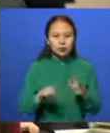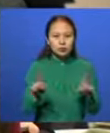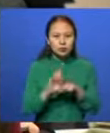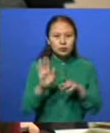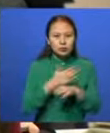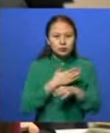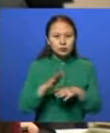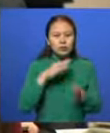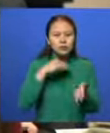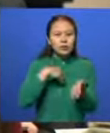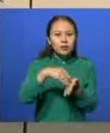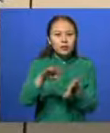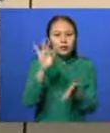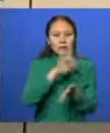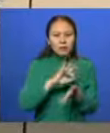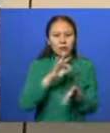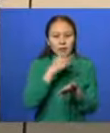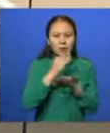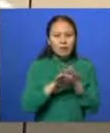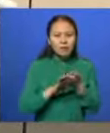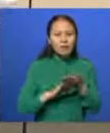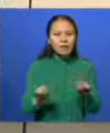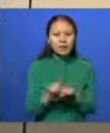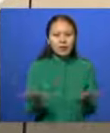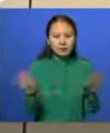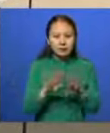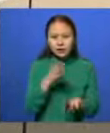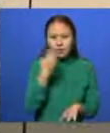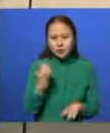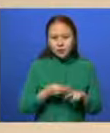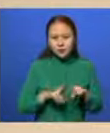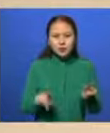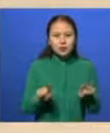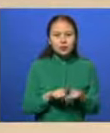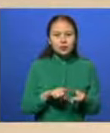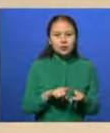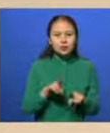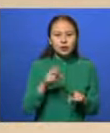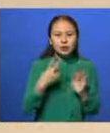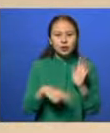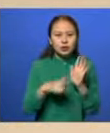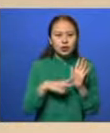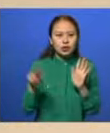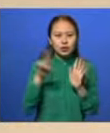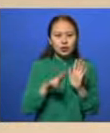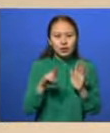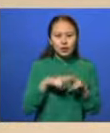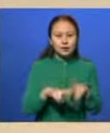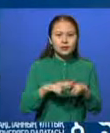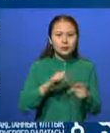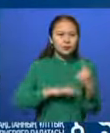Бұдан бөлек мемлекеттік сатып алуларға қатысты да арыз азаймауда. Кәсіпкерлер мүддесін қорғап отырған ұлттық палата 27